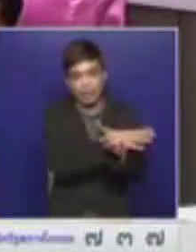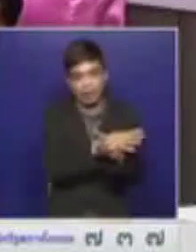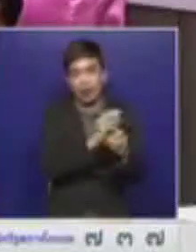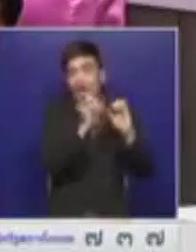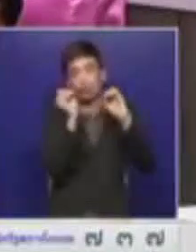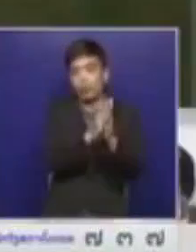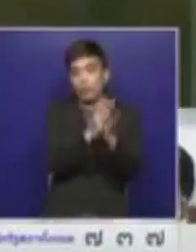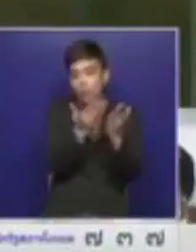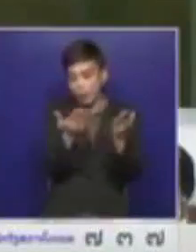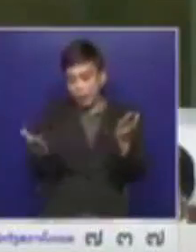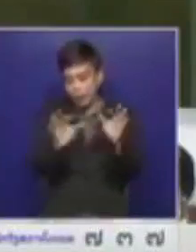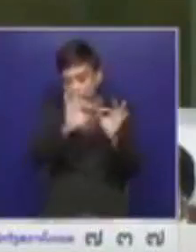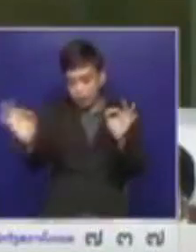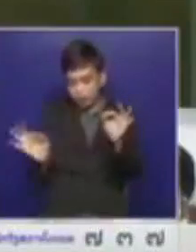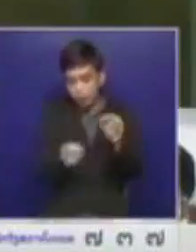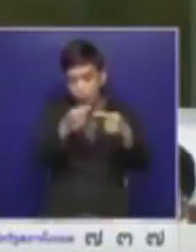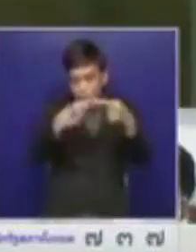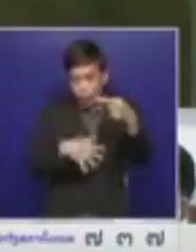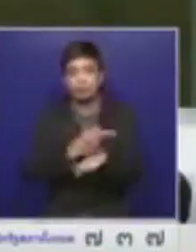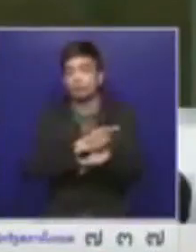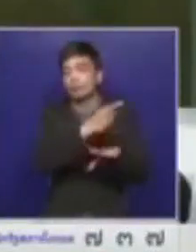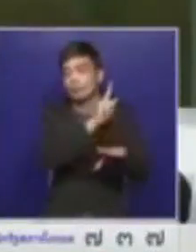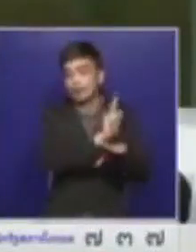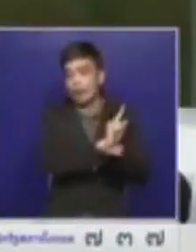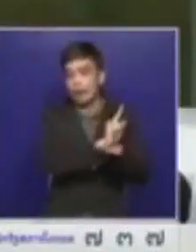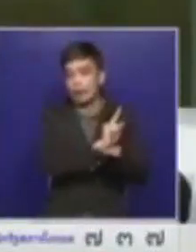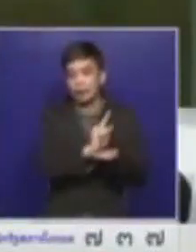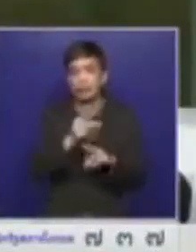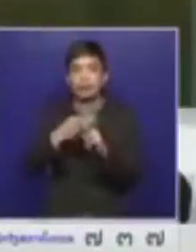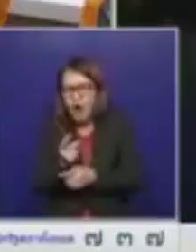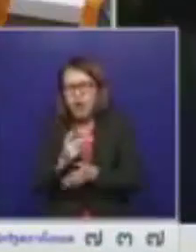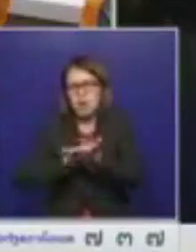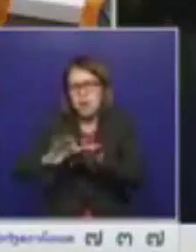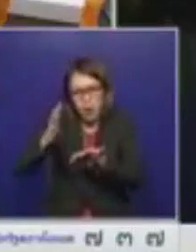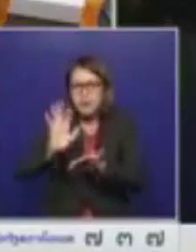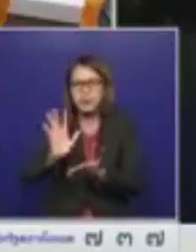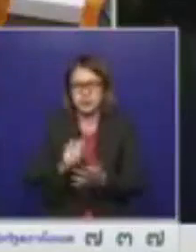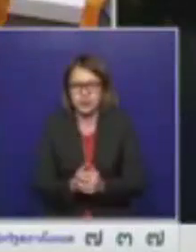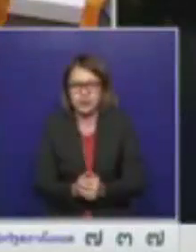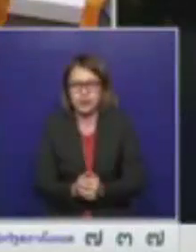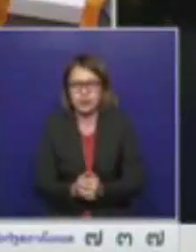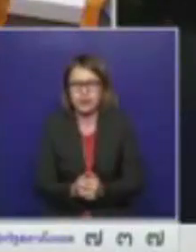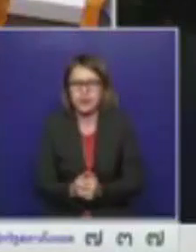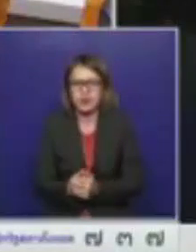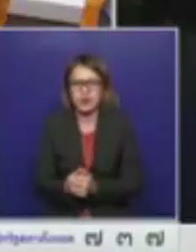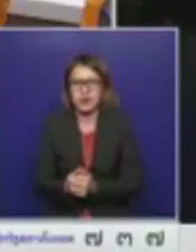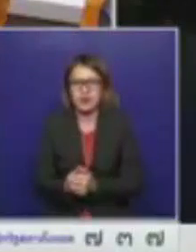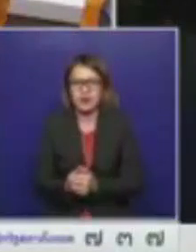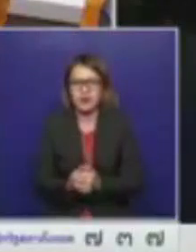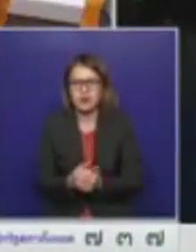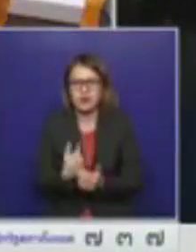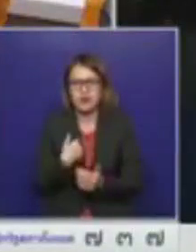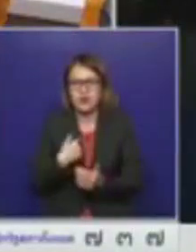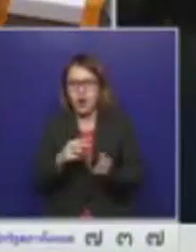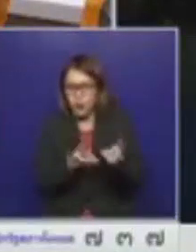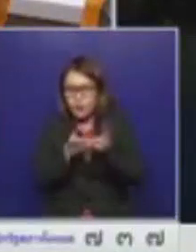ยเขาเห็นคนเล่นเกมกันก็แม้กระทั่งหนังสือพิมพ์ไทยโพสต์บอกปาหีแก้รัฐธรรมนูญพวกคุณ